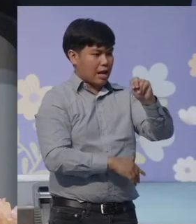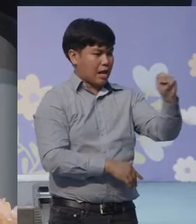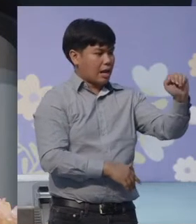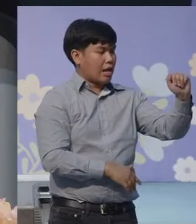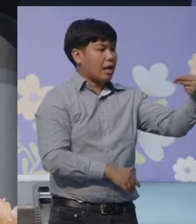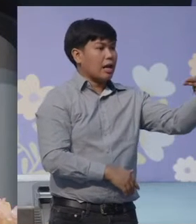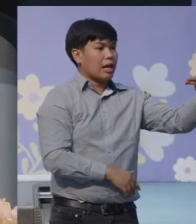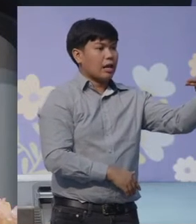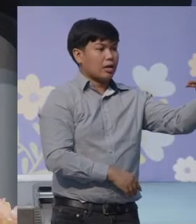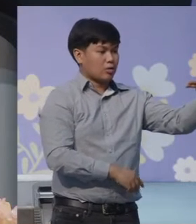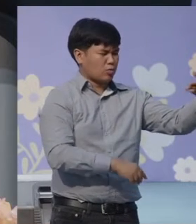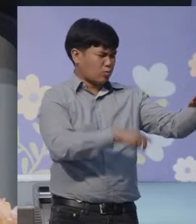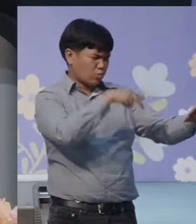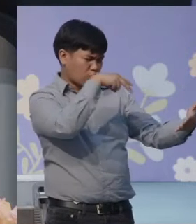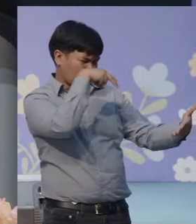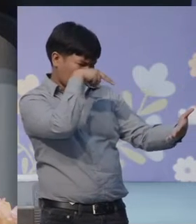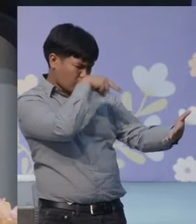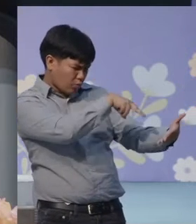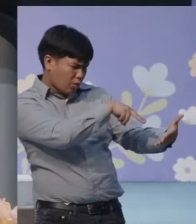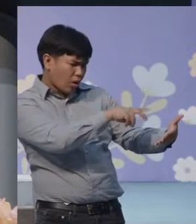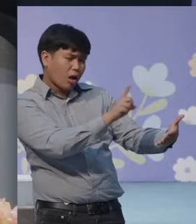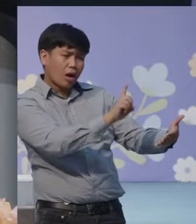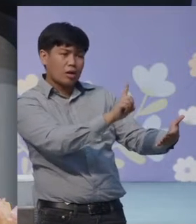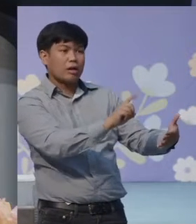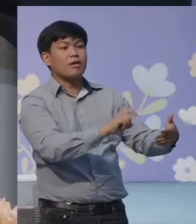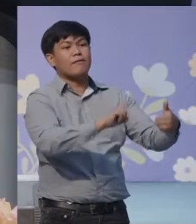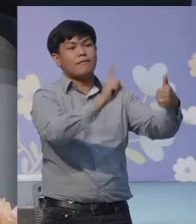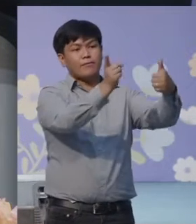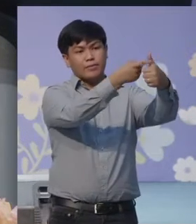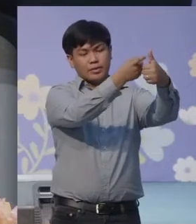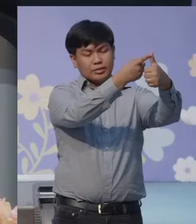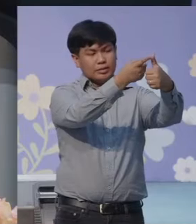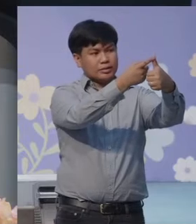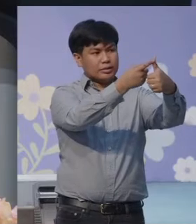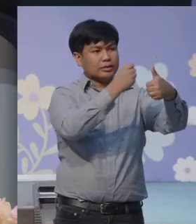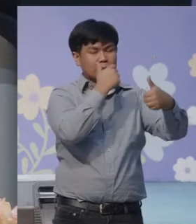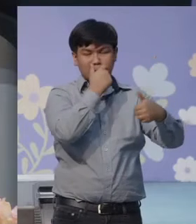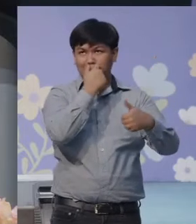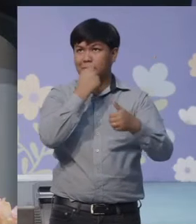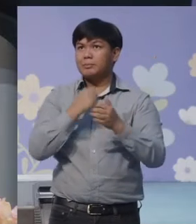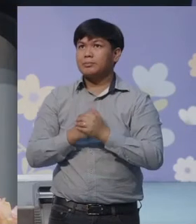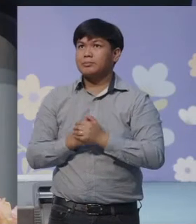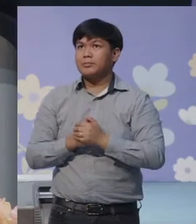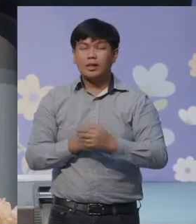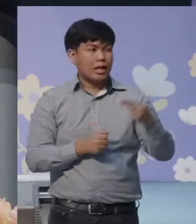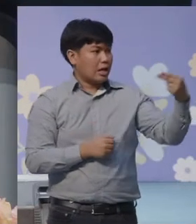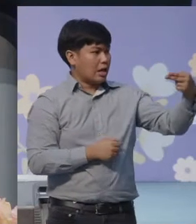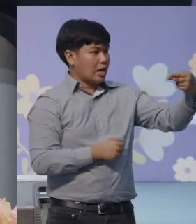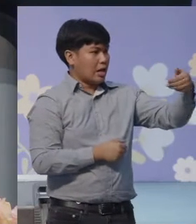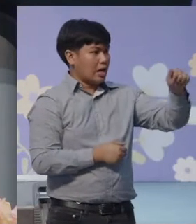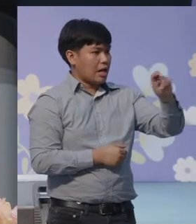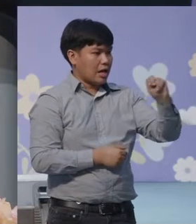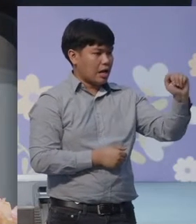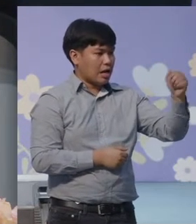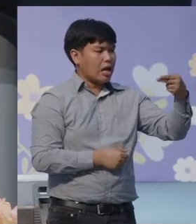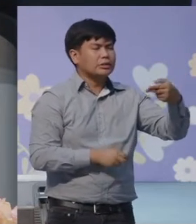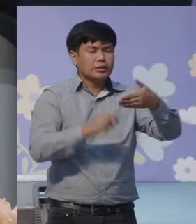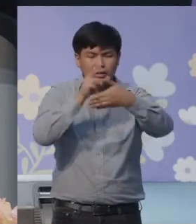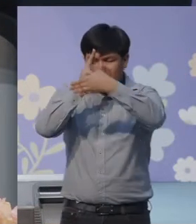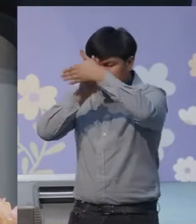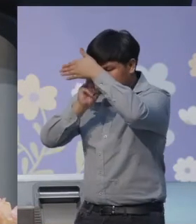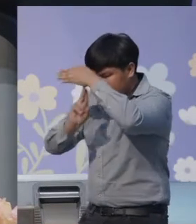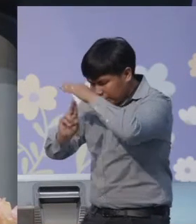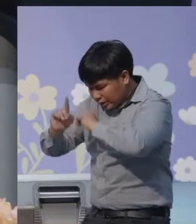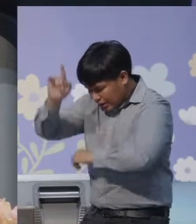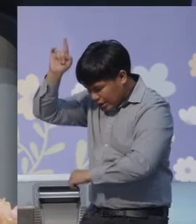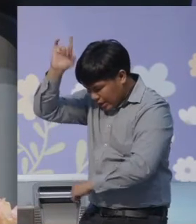mga makikita nyo. Una, si Hana ay humble. Sinabi niya, servant